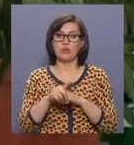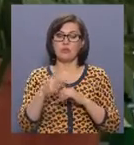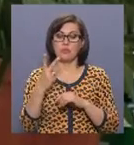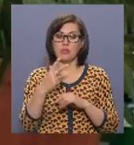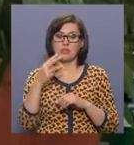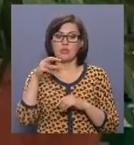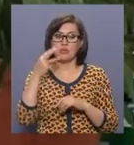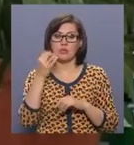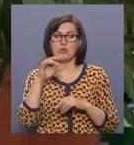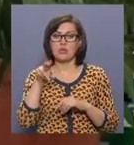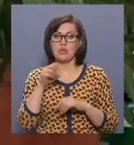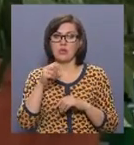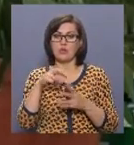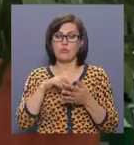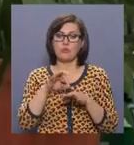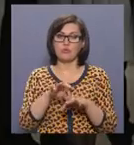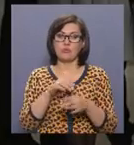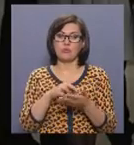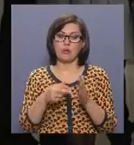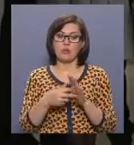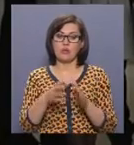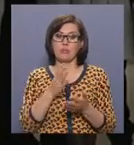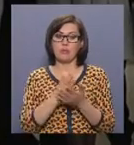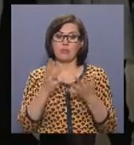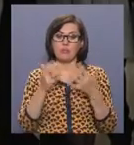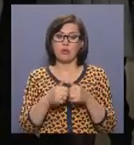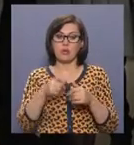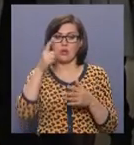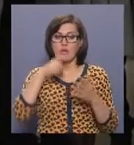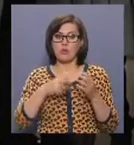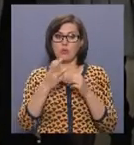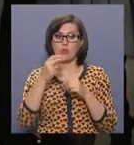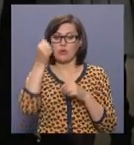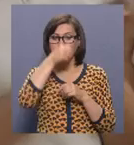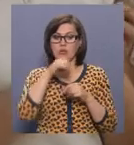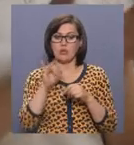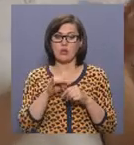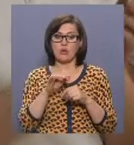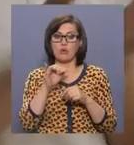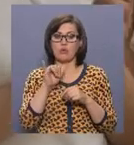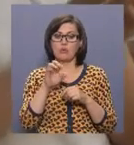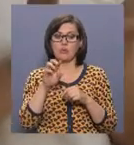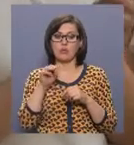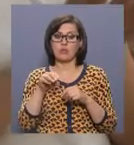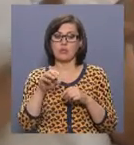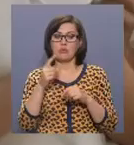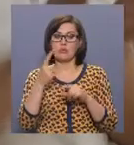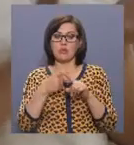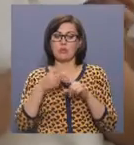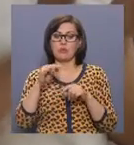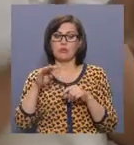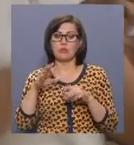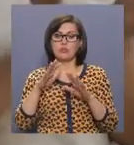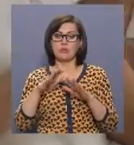2 шілдеге дейін өткізу жоспарлануда. Статистикаға сенсек, 13 жылдан бері ұлттық бірыңғай тестке 1,5 миллионнан астам